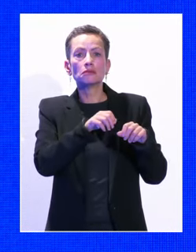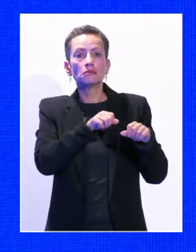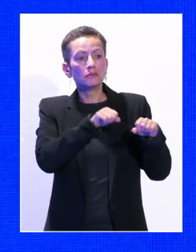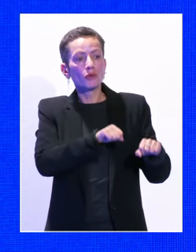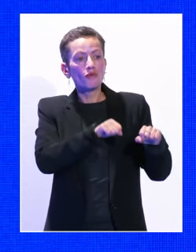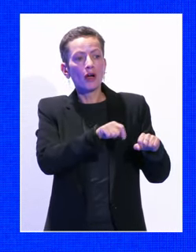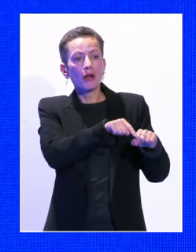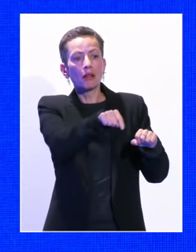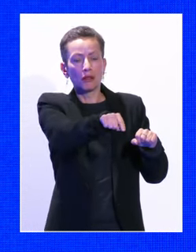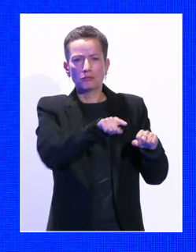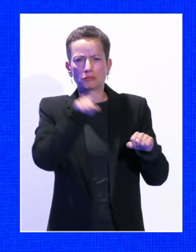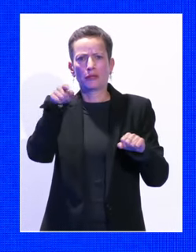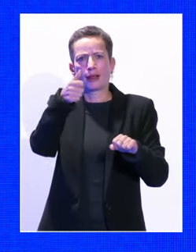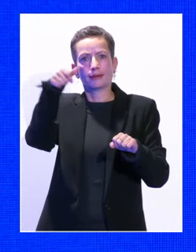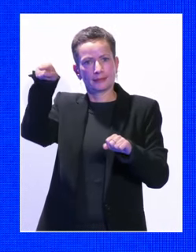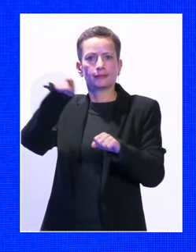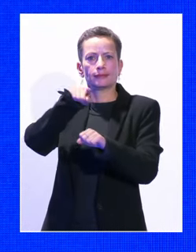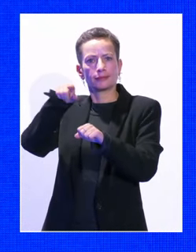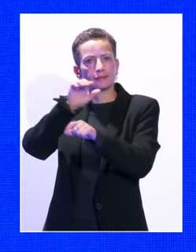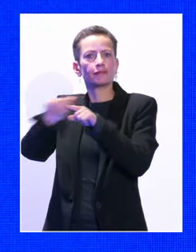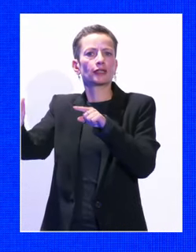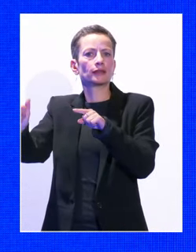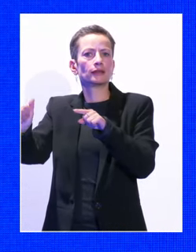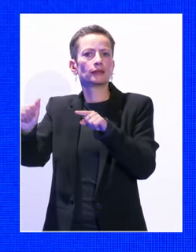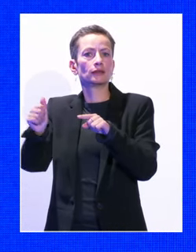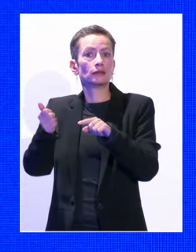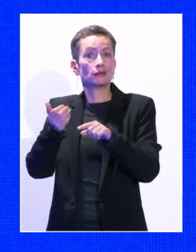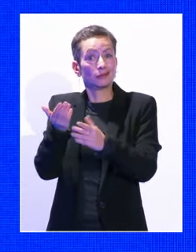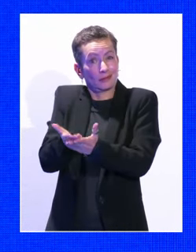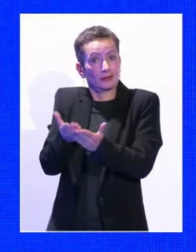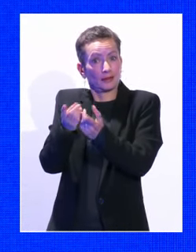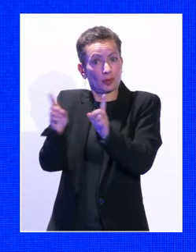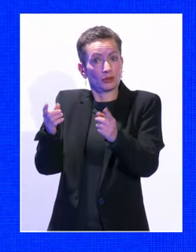elle. Or,